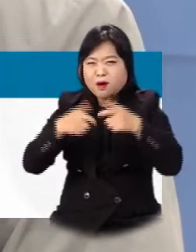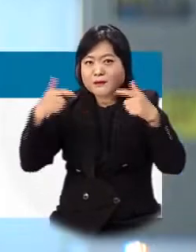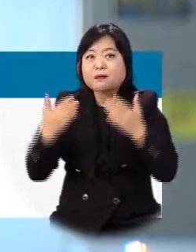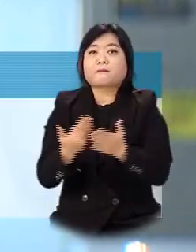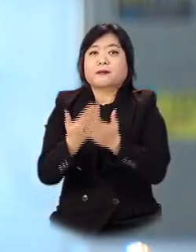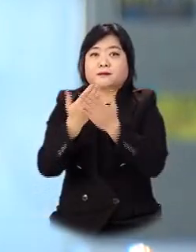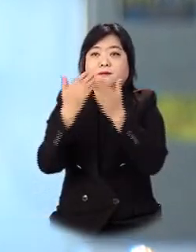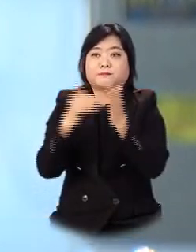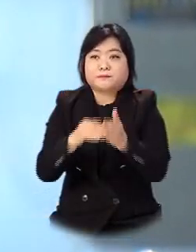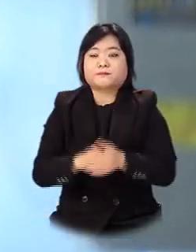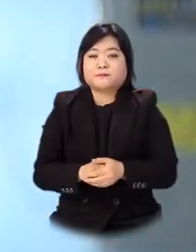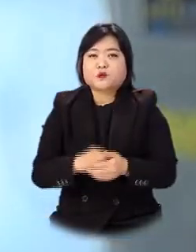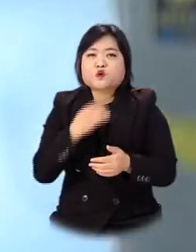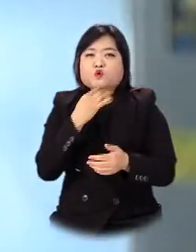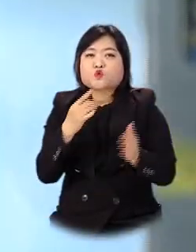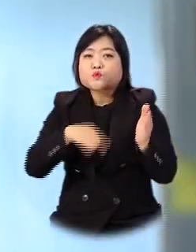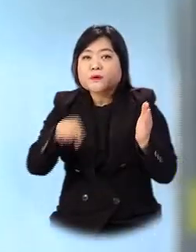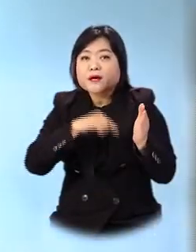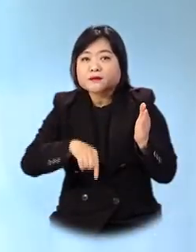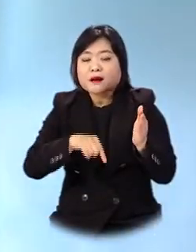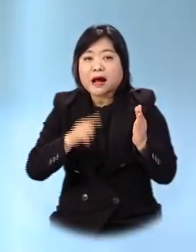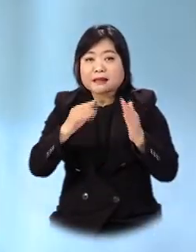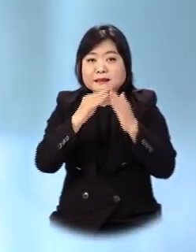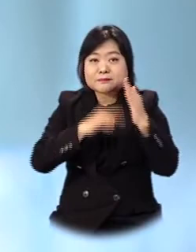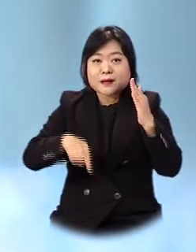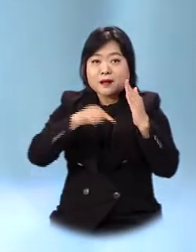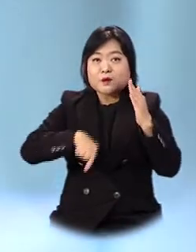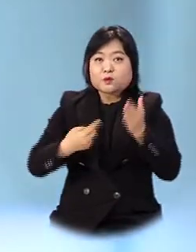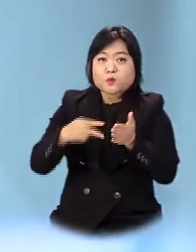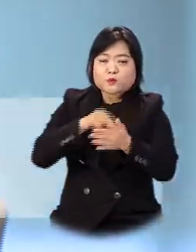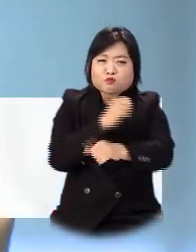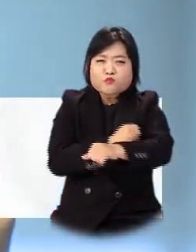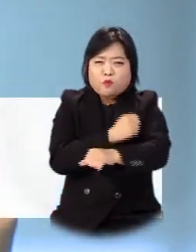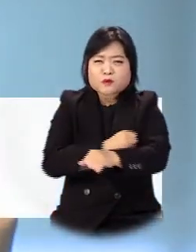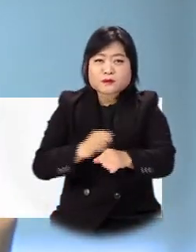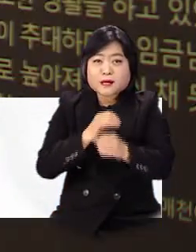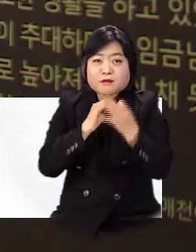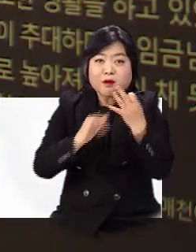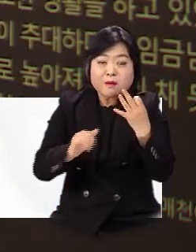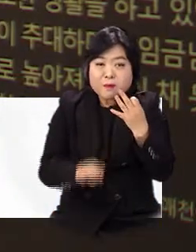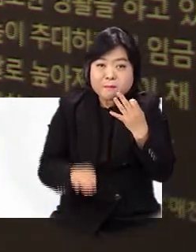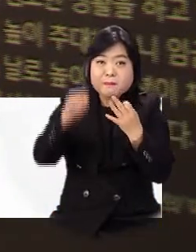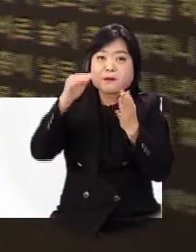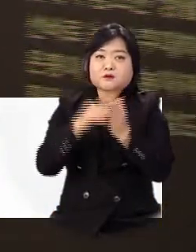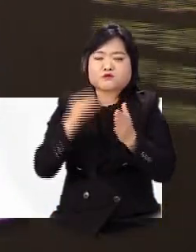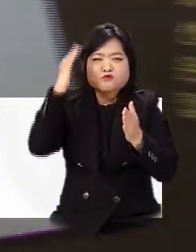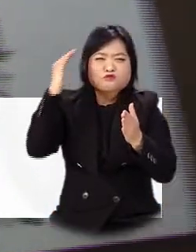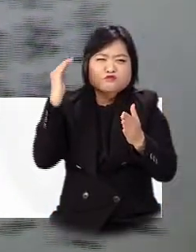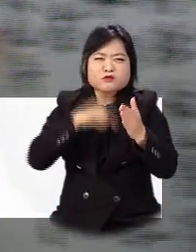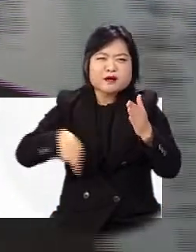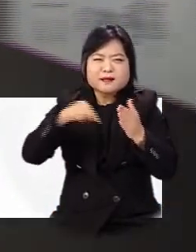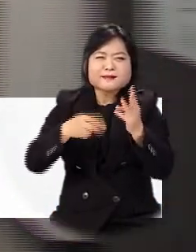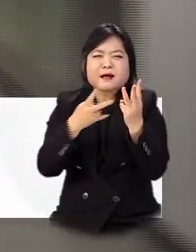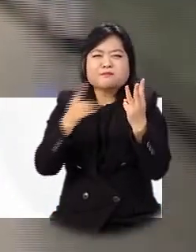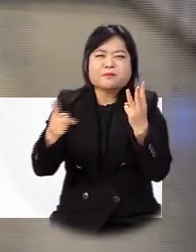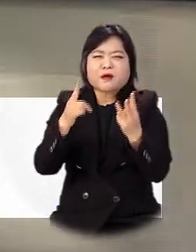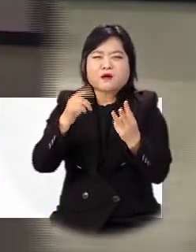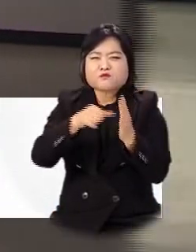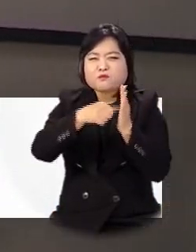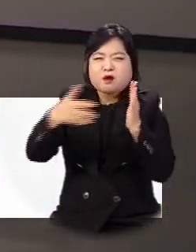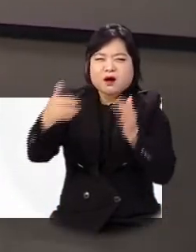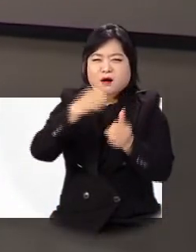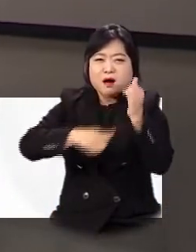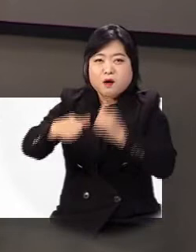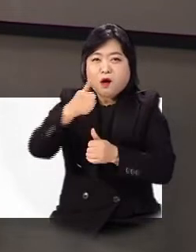것. 구미에서는 한 집안에서 독립유공자 14명을 배출해 국내 독립운동 3대 명문가로 꼽히는 왕산